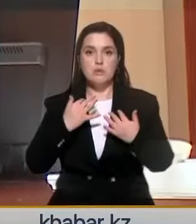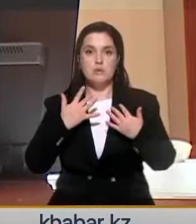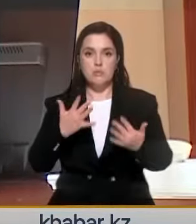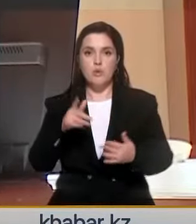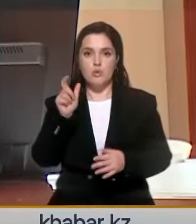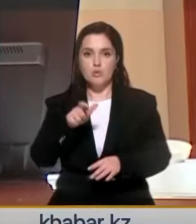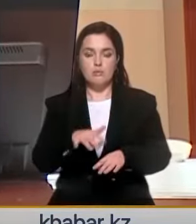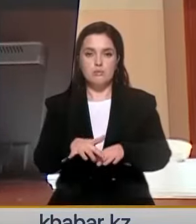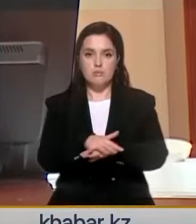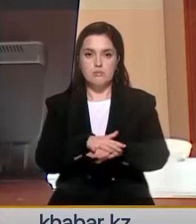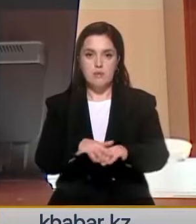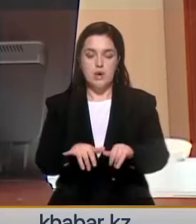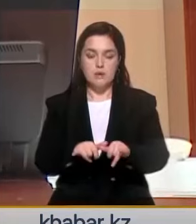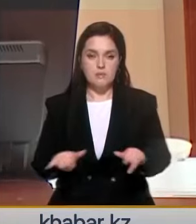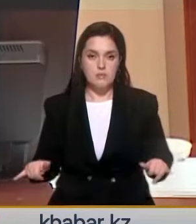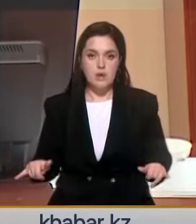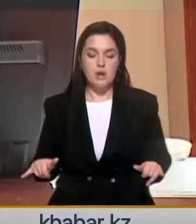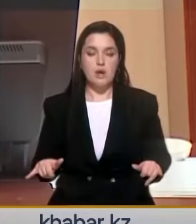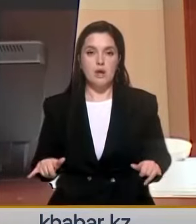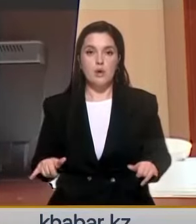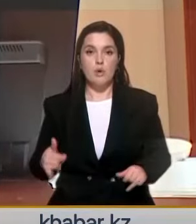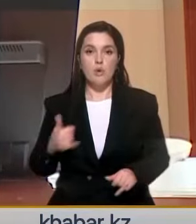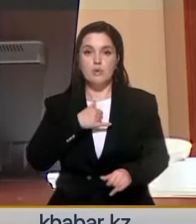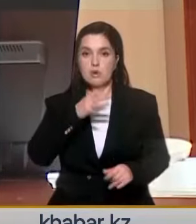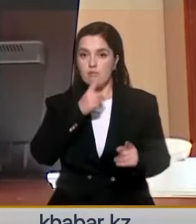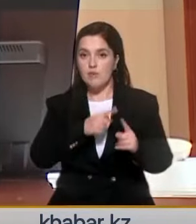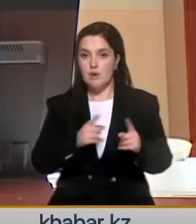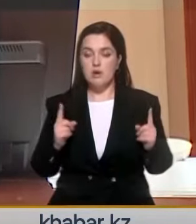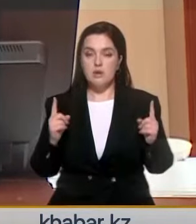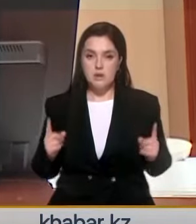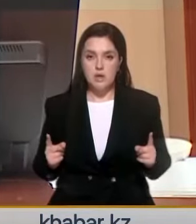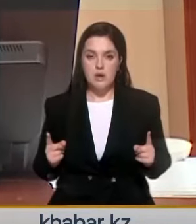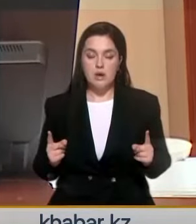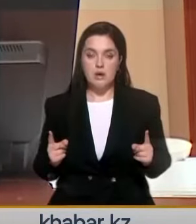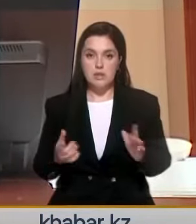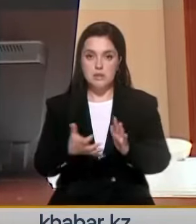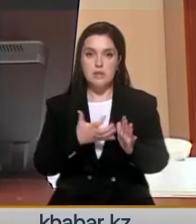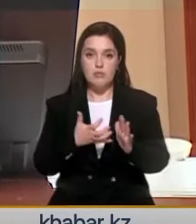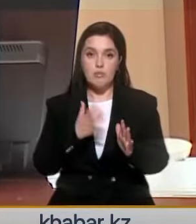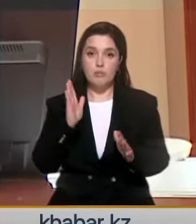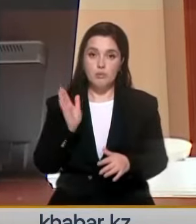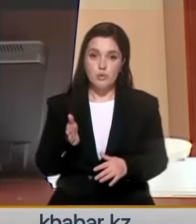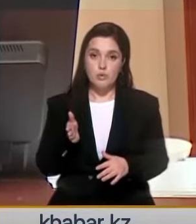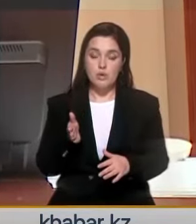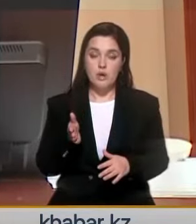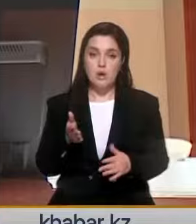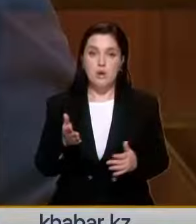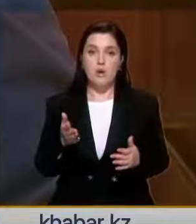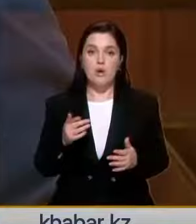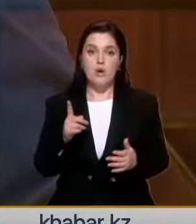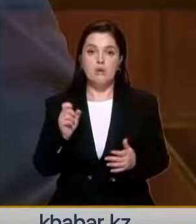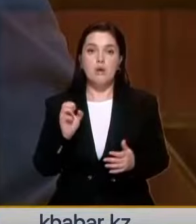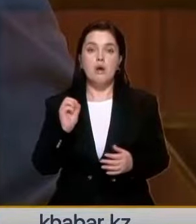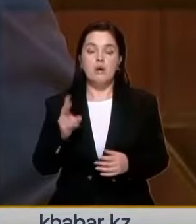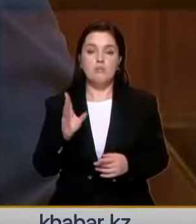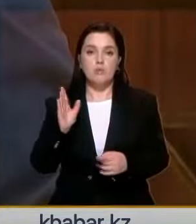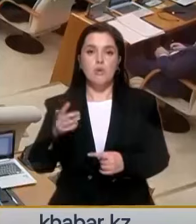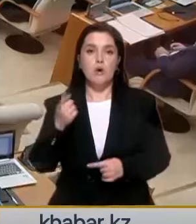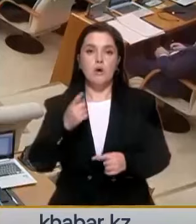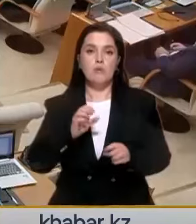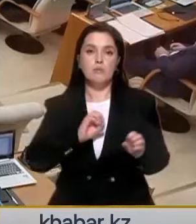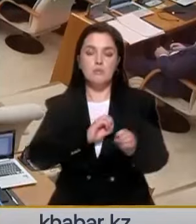населения промышленность развивается и так далее У нас На этот период дефицит мы прогнозируем если прогнозируем то за сч чего собираемся его